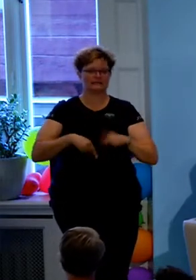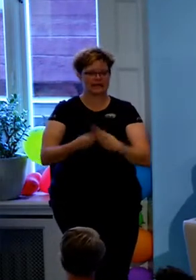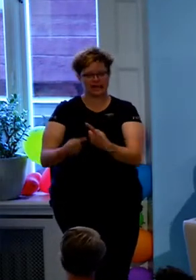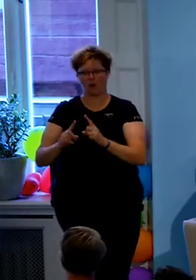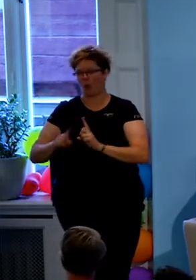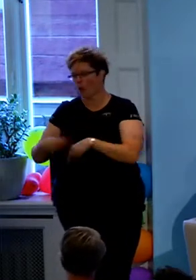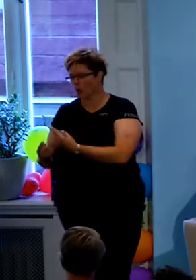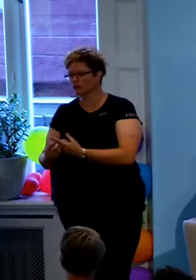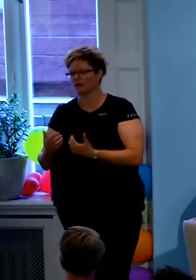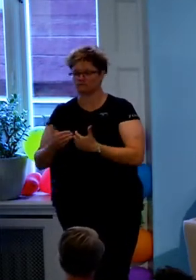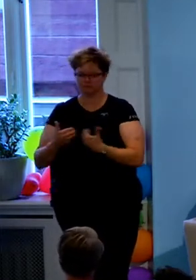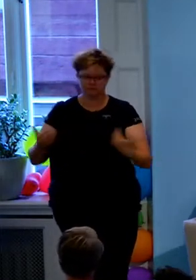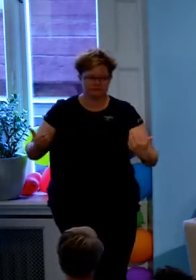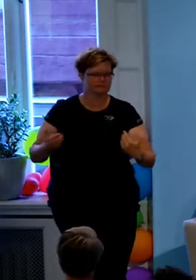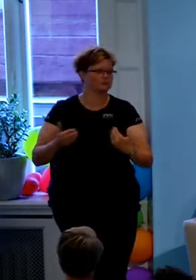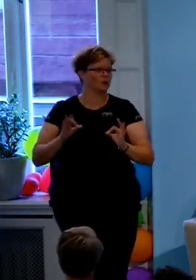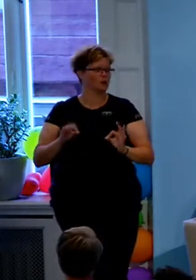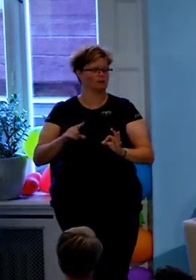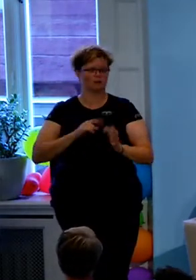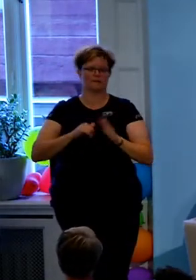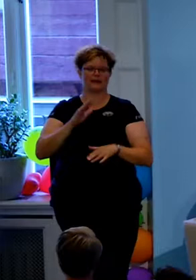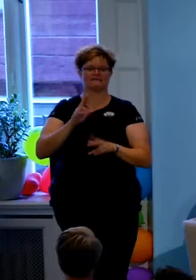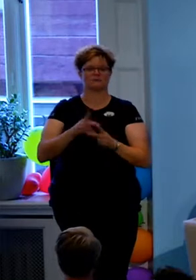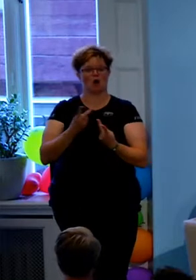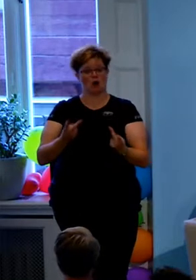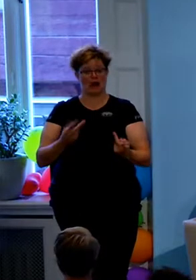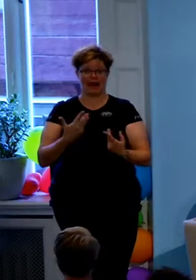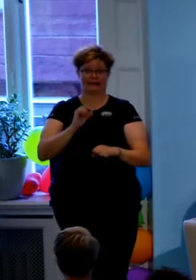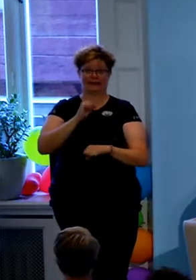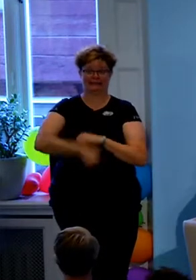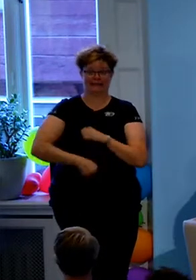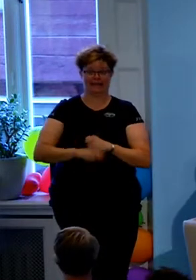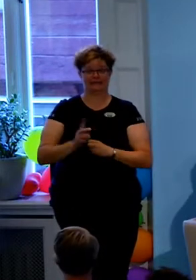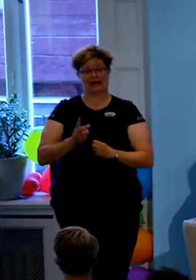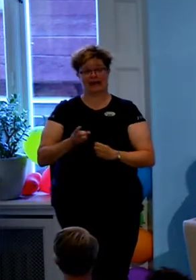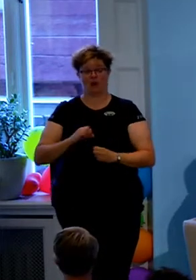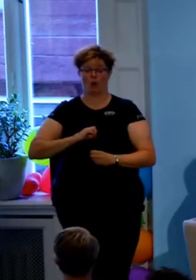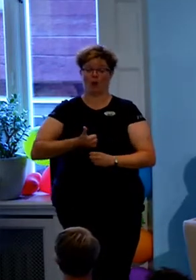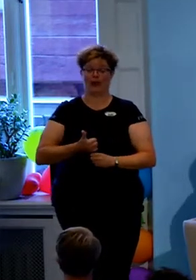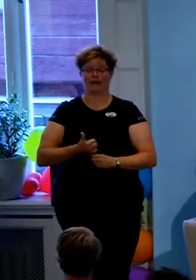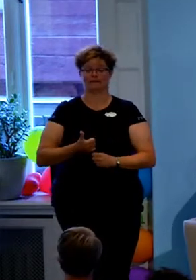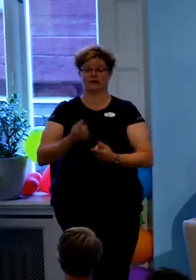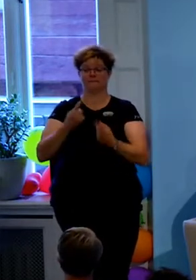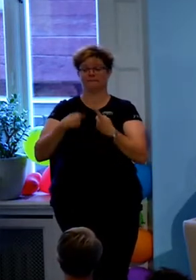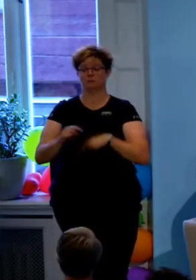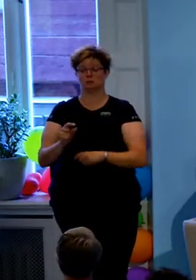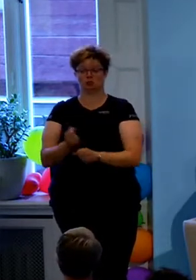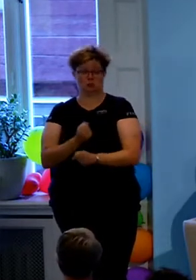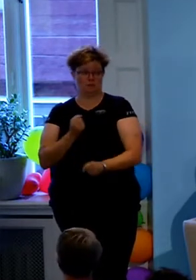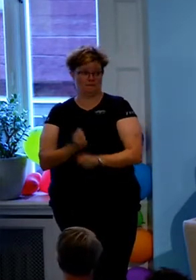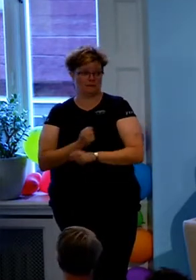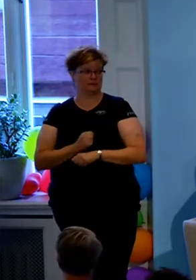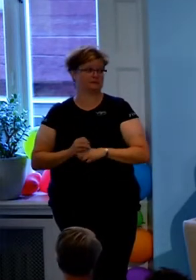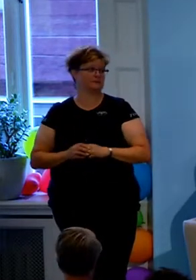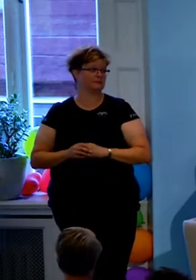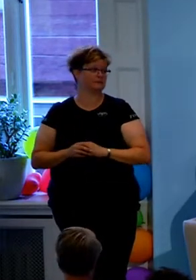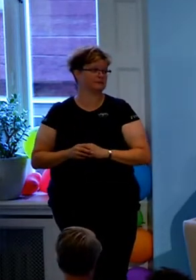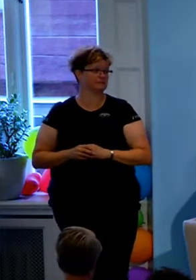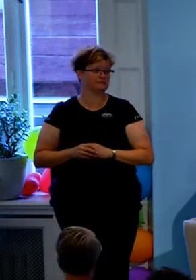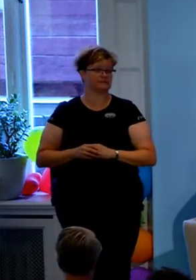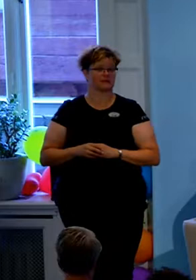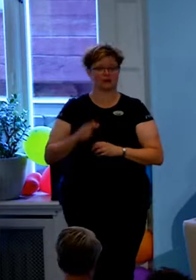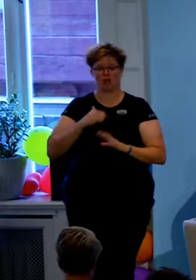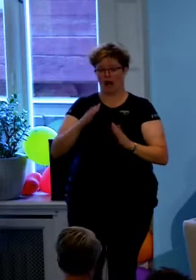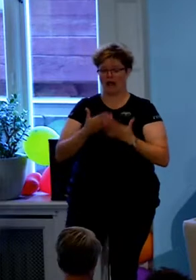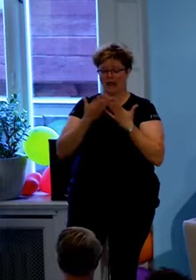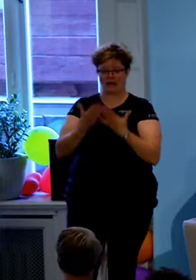och hur mycket vanligare det är att man antingen att man tvingas eller att man självmant byter jobb. Vad